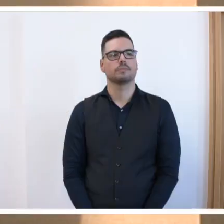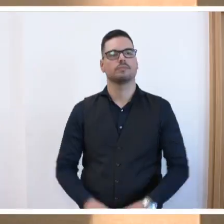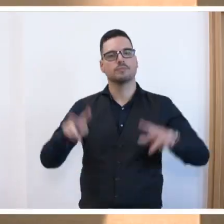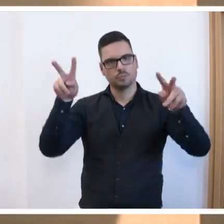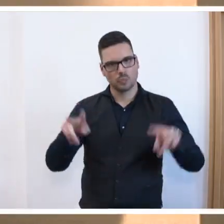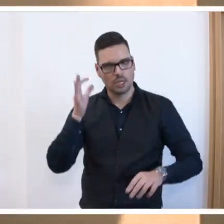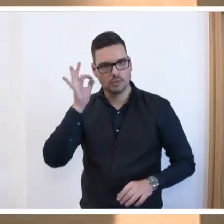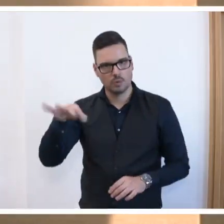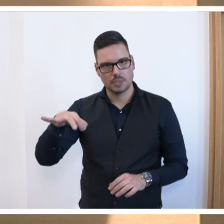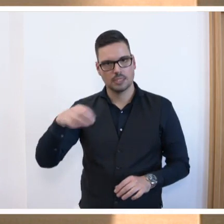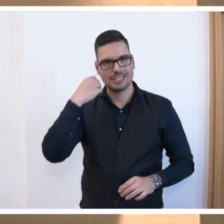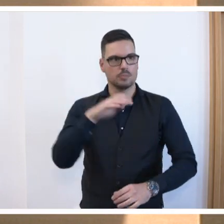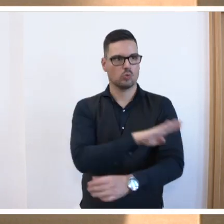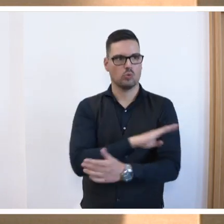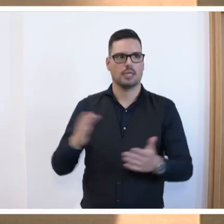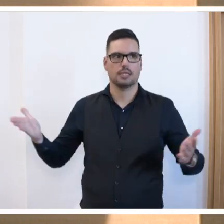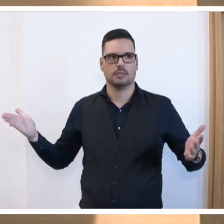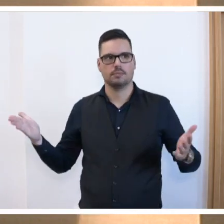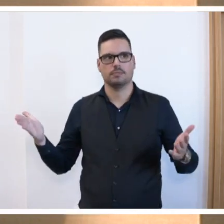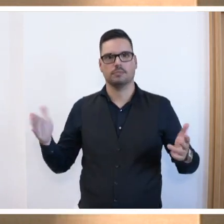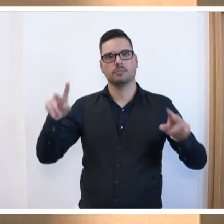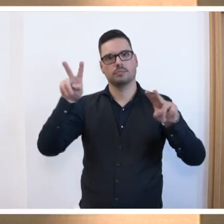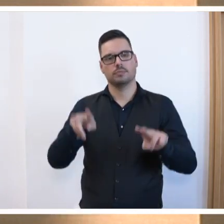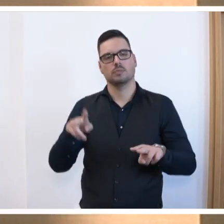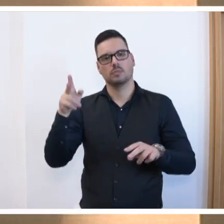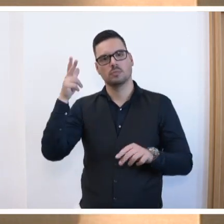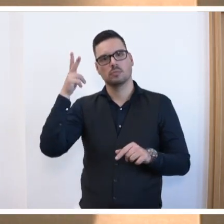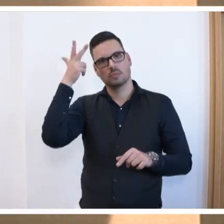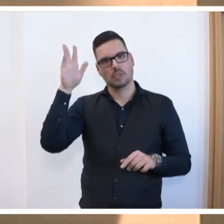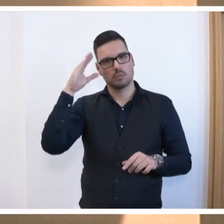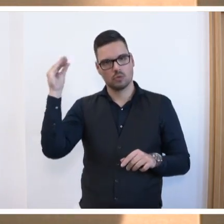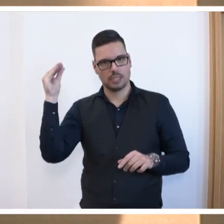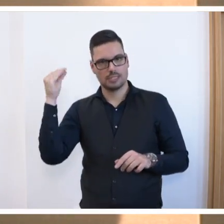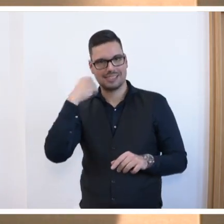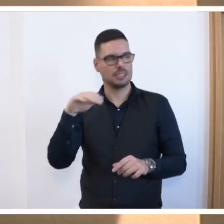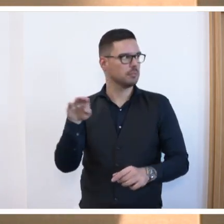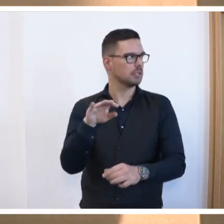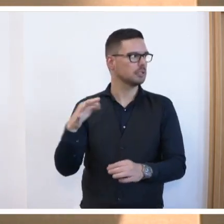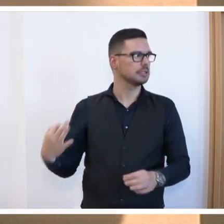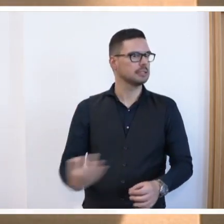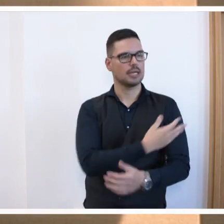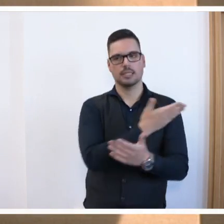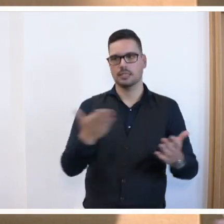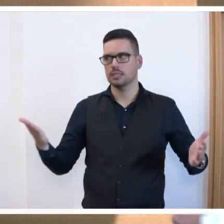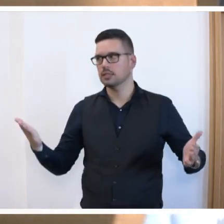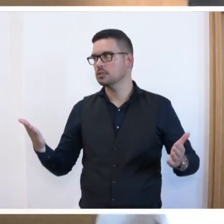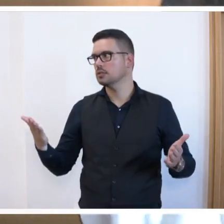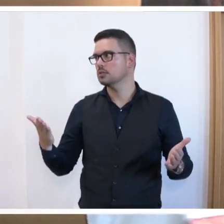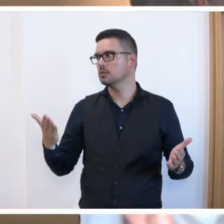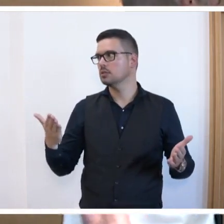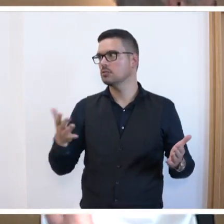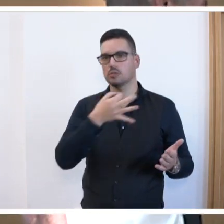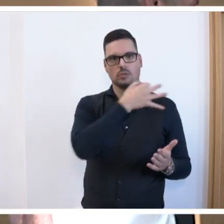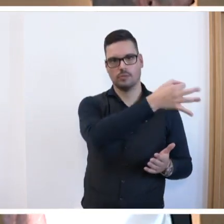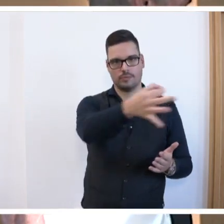Sehr geehrte Frau Präsidentin, liebe Kolleginnen und Kollegen, sehr geehrte Damen und Herren, liebe Saarländerinnen und Saarländer. Wenn ich Sie hier alle im Raum